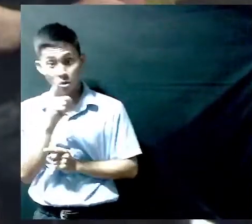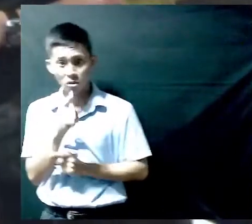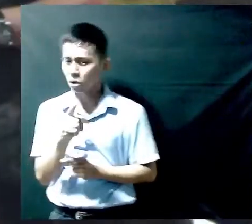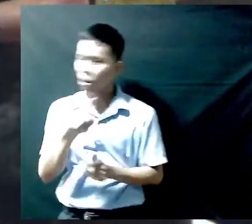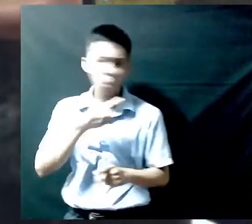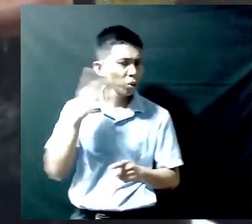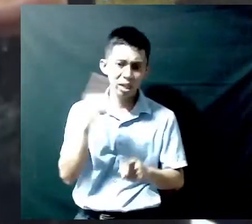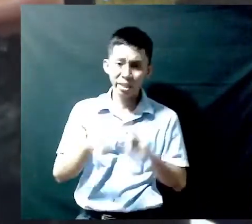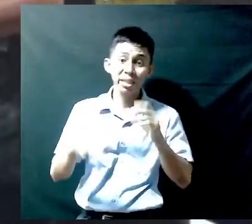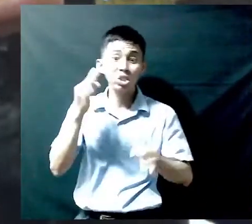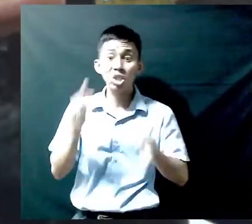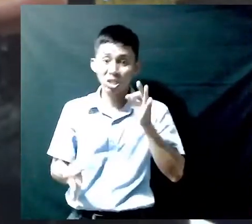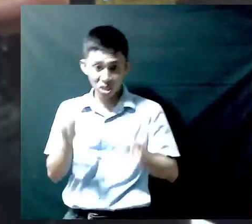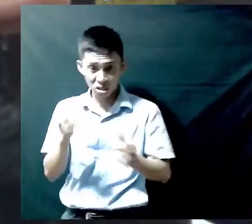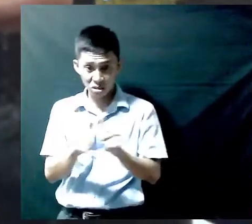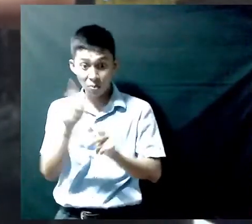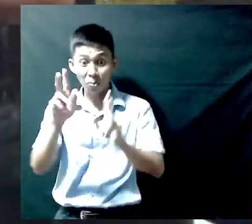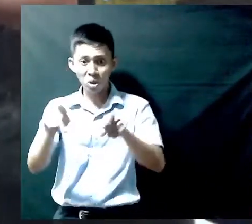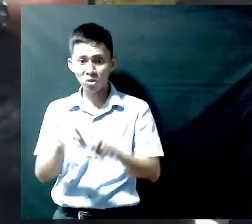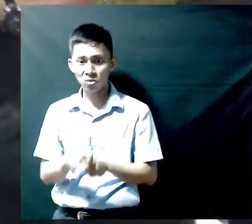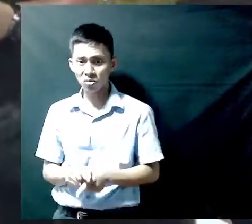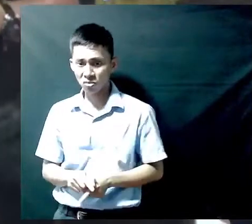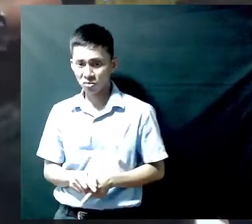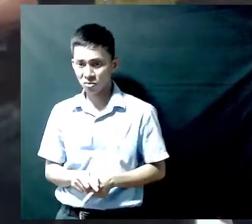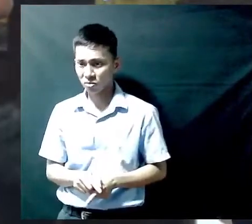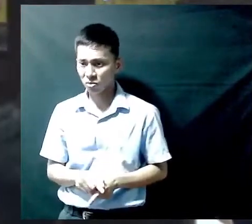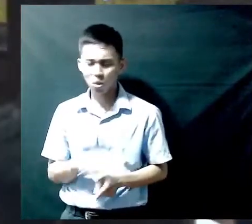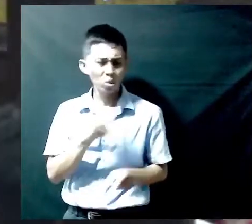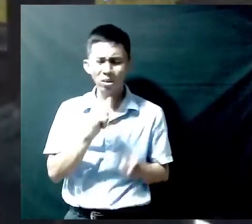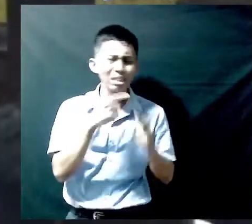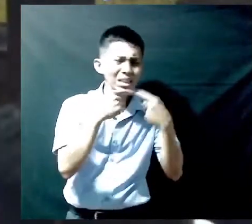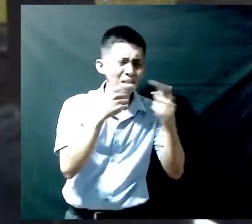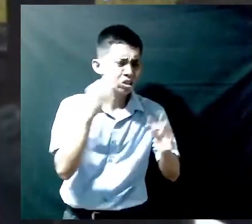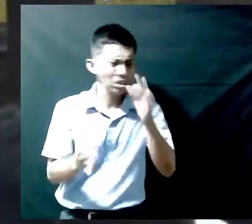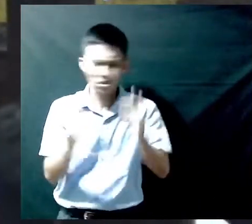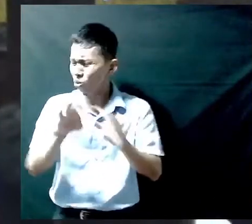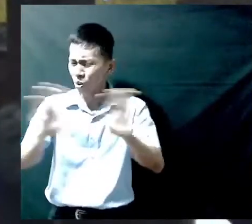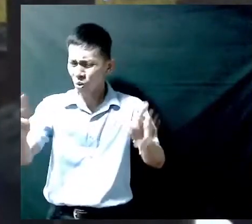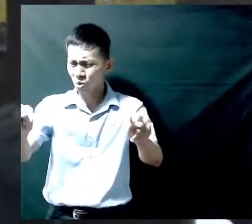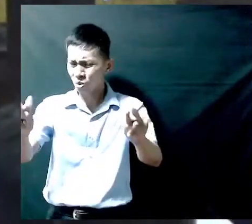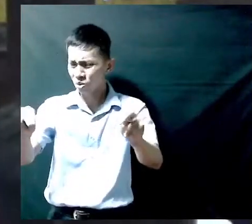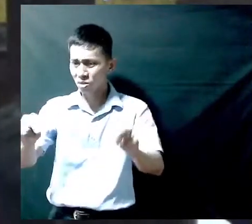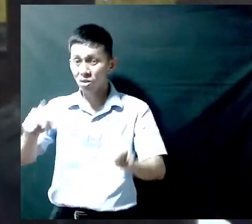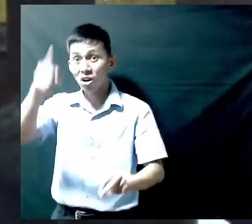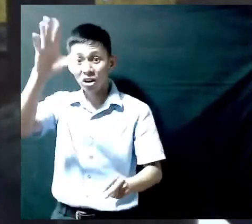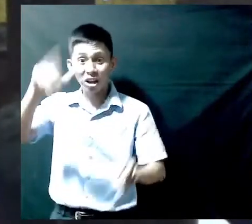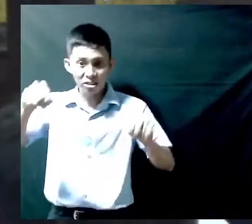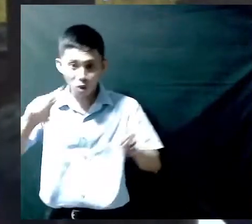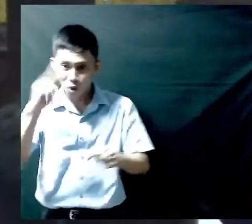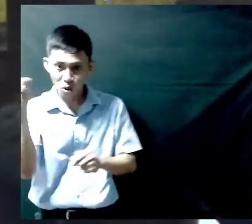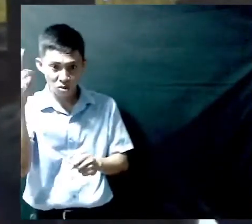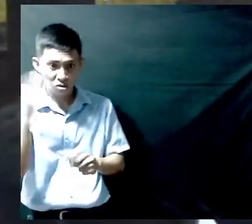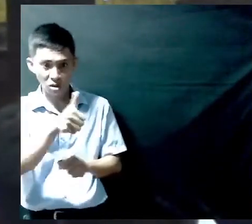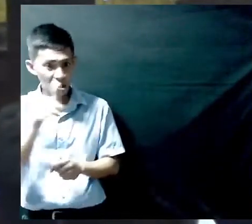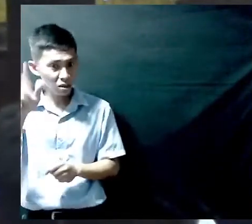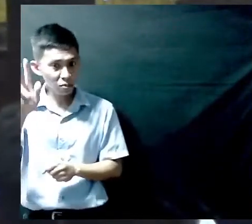Yan yung difference. Hindi niya napansin sa Bible, going back to the life of Moses,